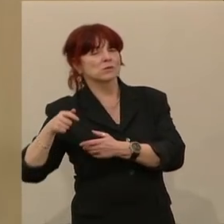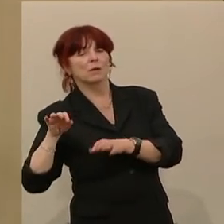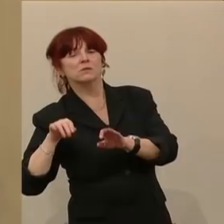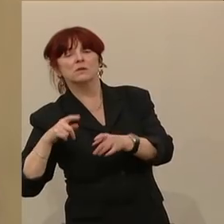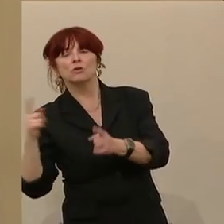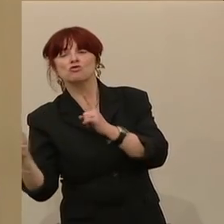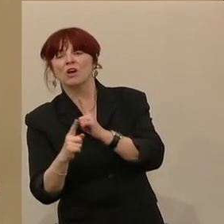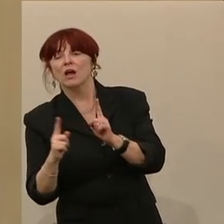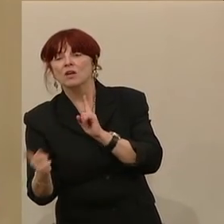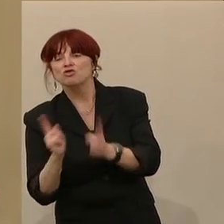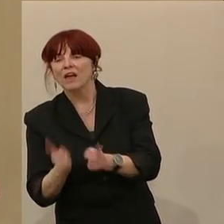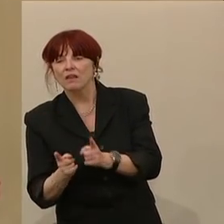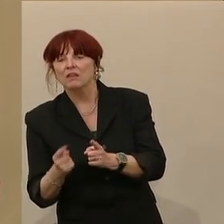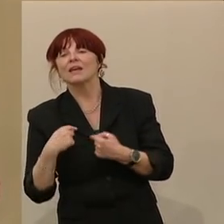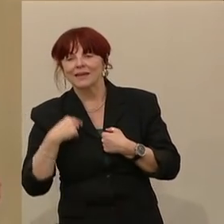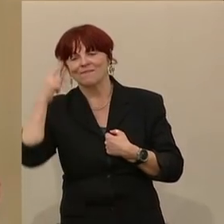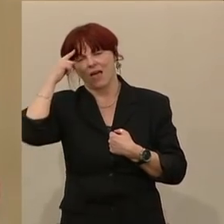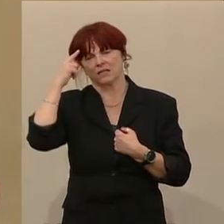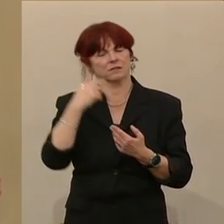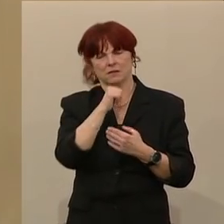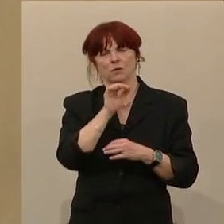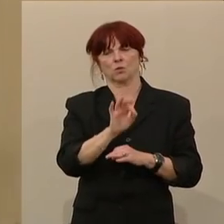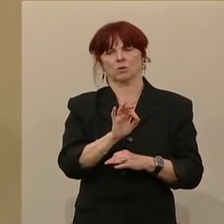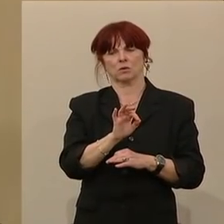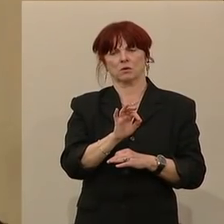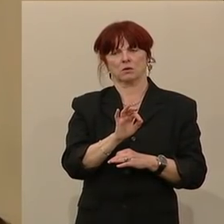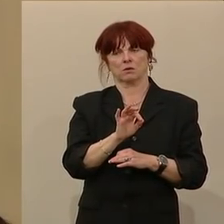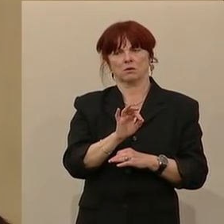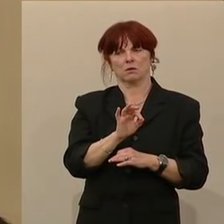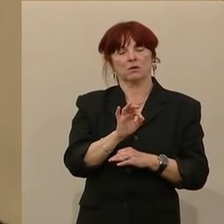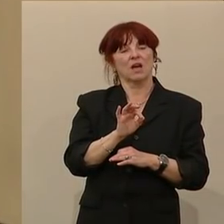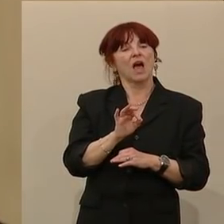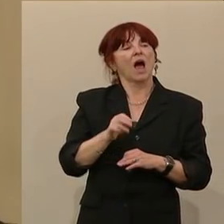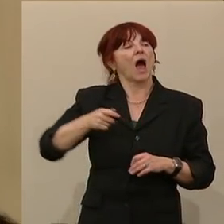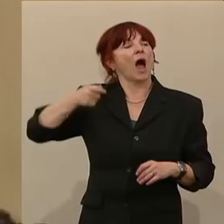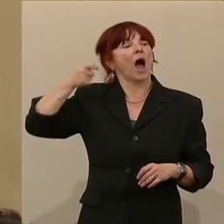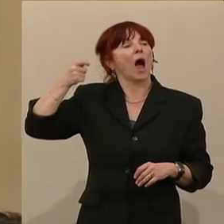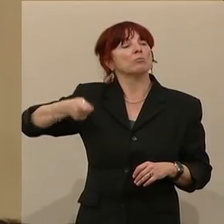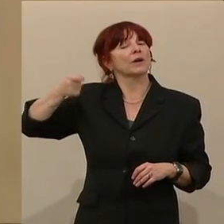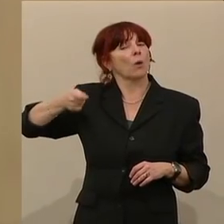Und ich weiß, dass das nicht gut ist. Denn letztlich sollten die Abgeordneten